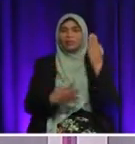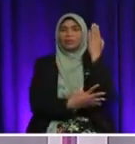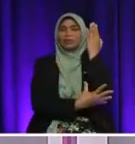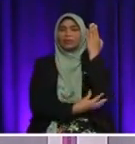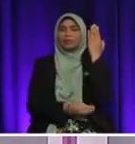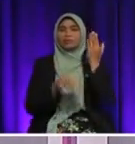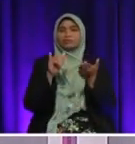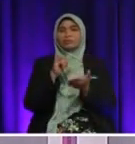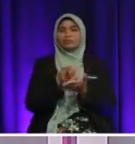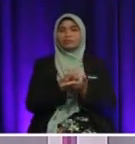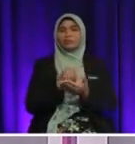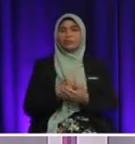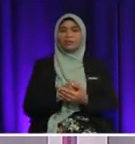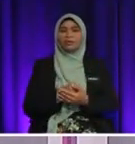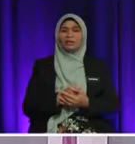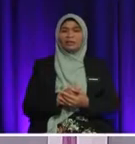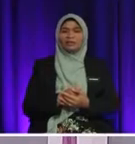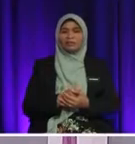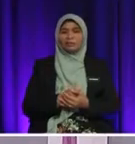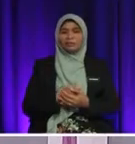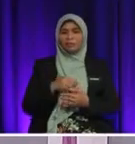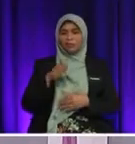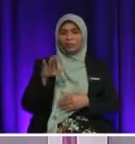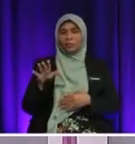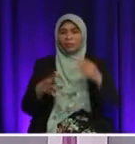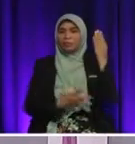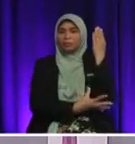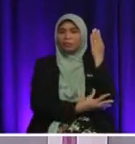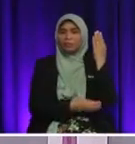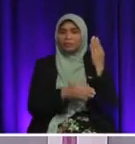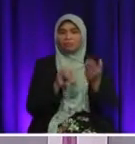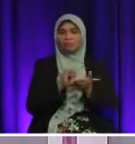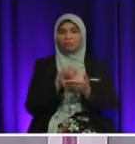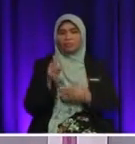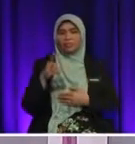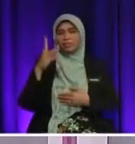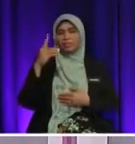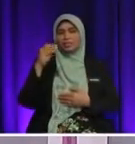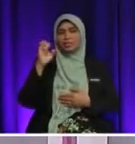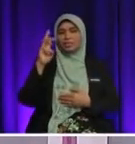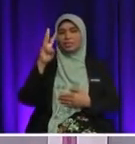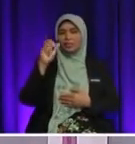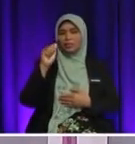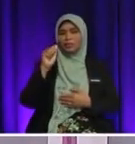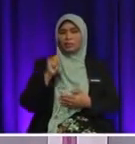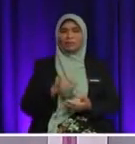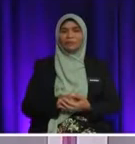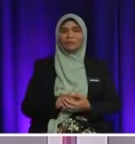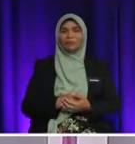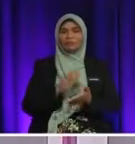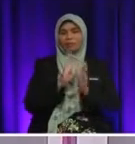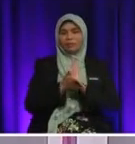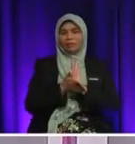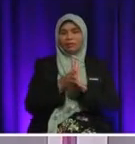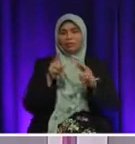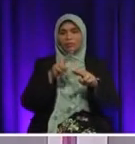budak sebarangan. Mestilah dewa dewi sebab kalau budak biasa takkan sampai jauh ke dalam hutan. Jadi duduklah